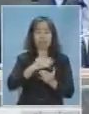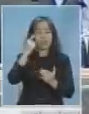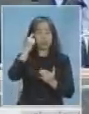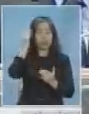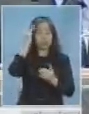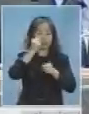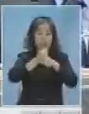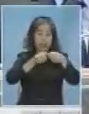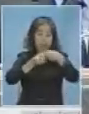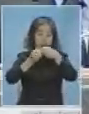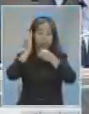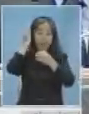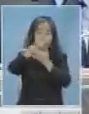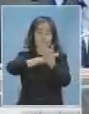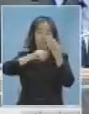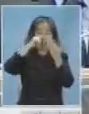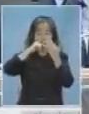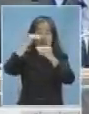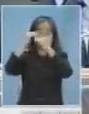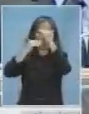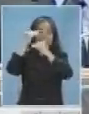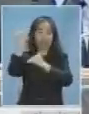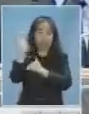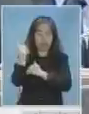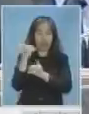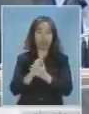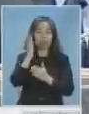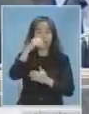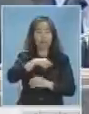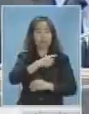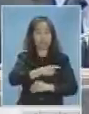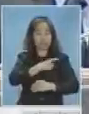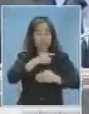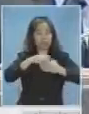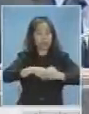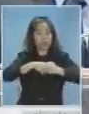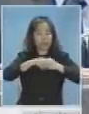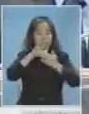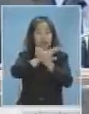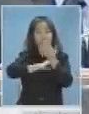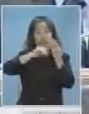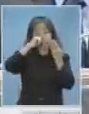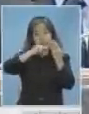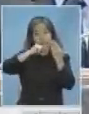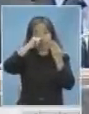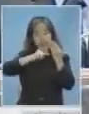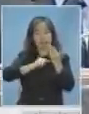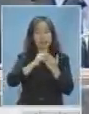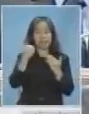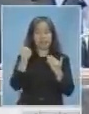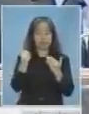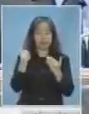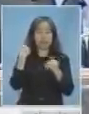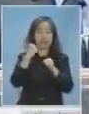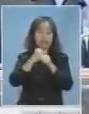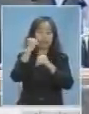ศไทยของเรามีอนาคตแล้วครับแล้วถึงวันนั้นเราก็จะได้ดีใจด้วยกันว่าประเทศไทยของเราได้มาถึง